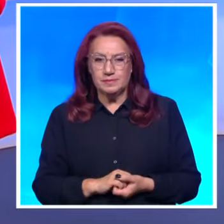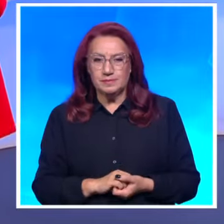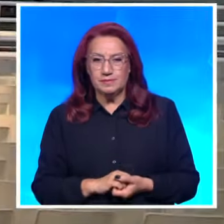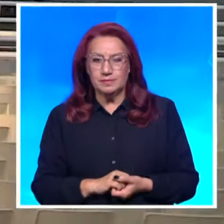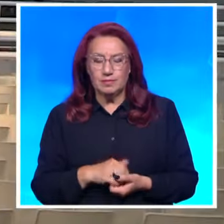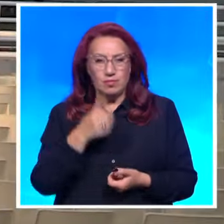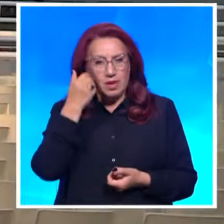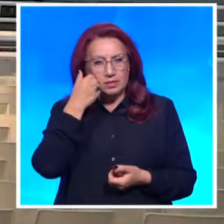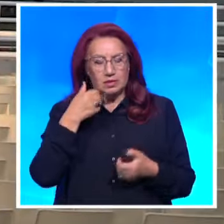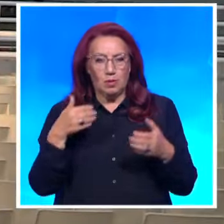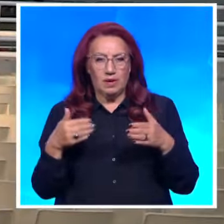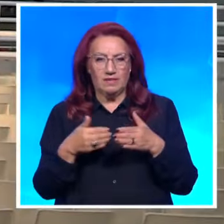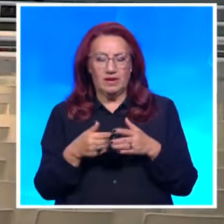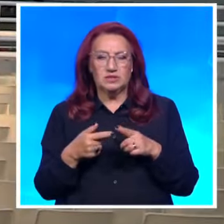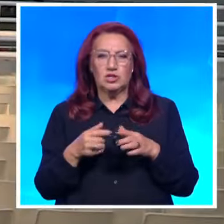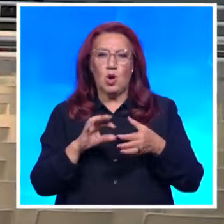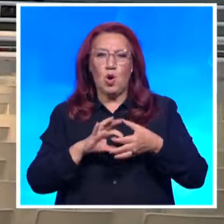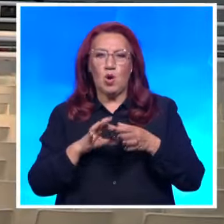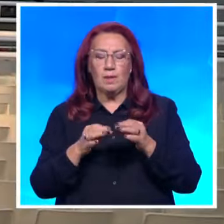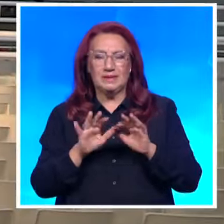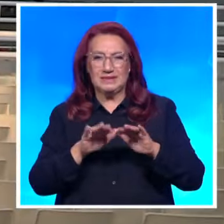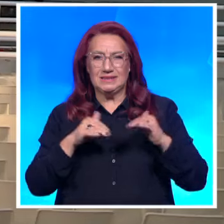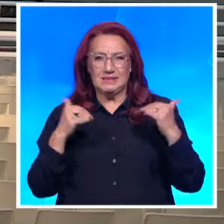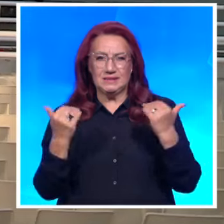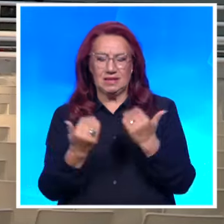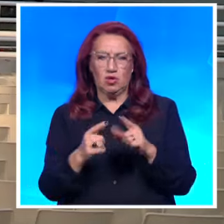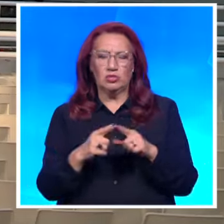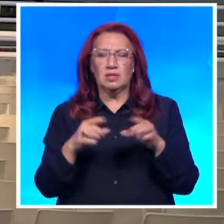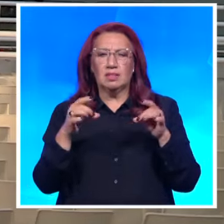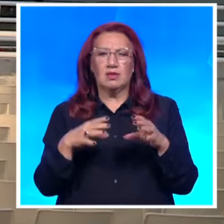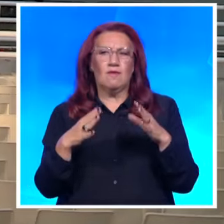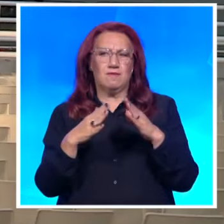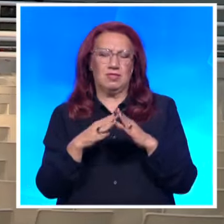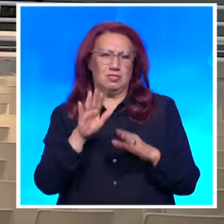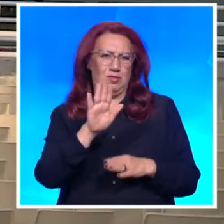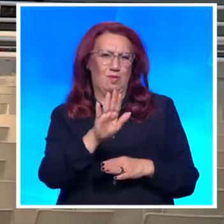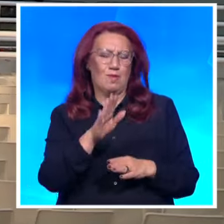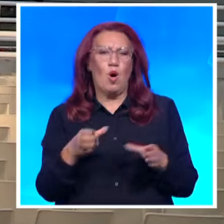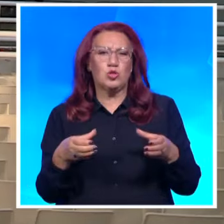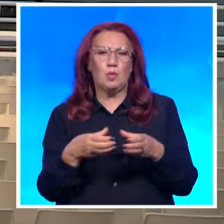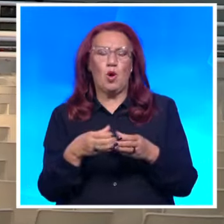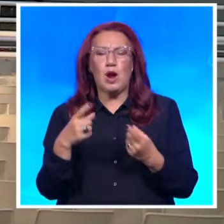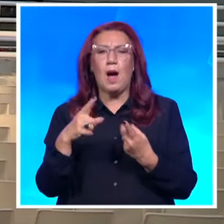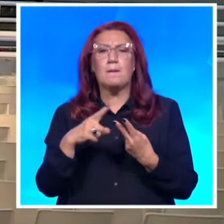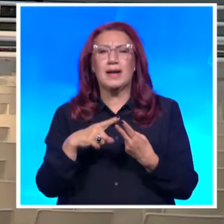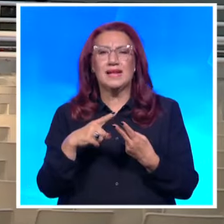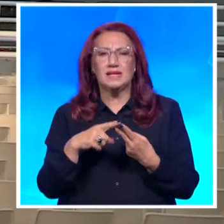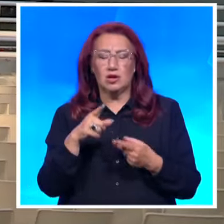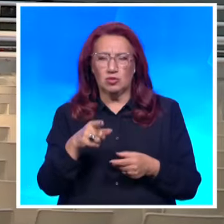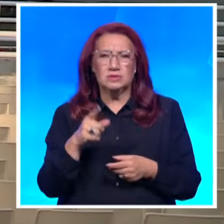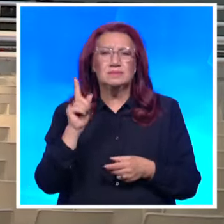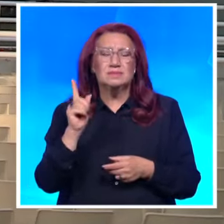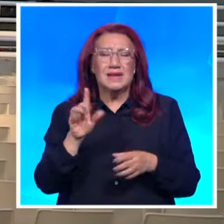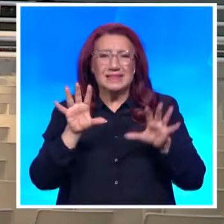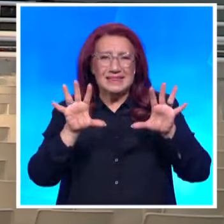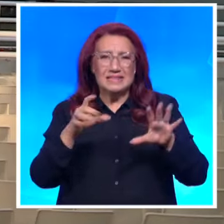Добър вечер от Олимпийския стадион в Атина. Новият дом, който ще бъде на Панатинаикос през новия сезон. Тимът, който повече от десетилетия не е ставал шампион на Гърция,